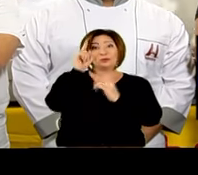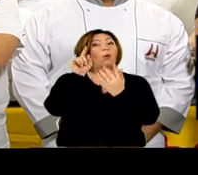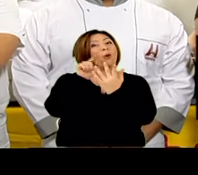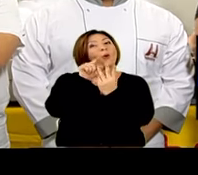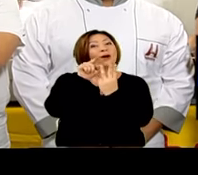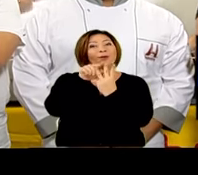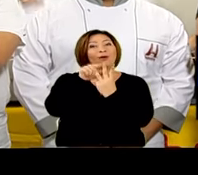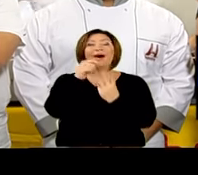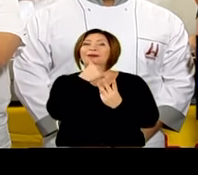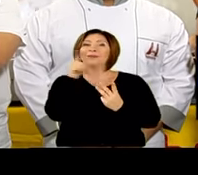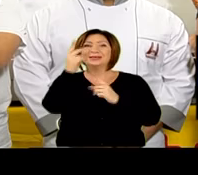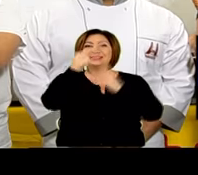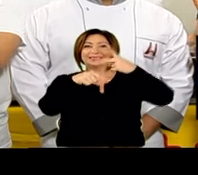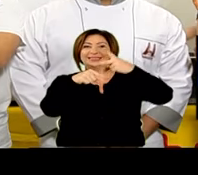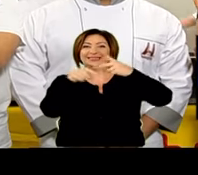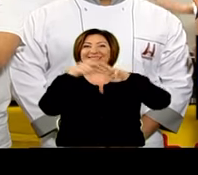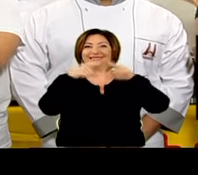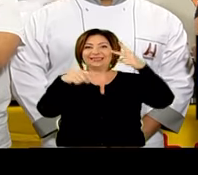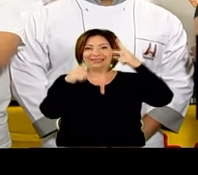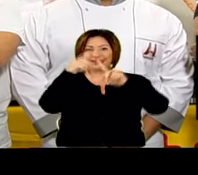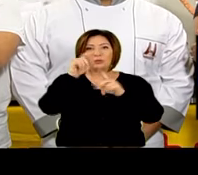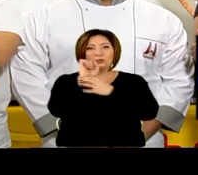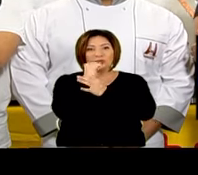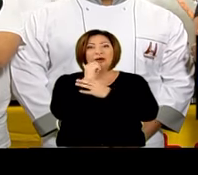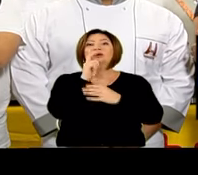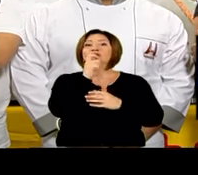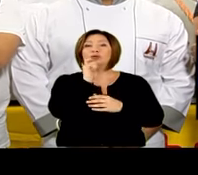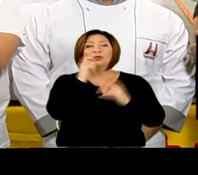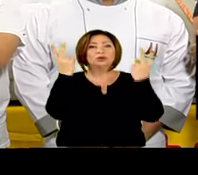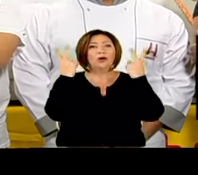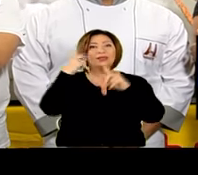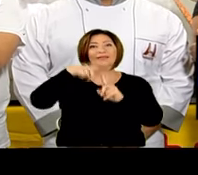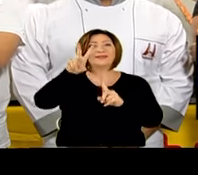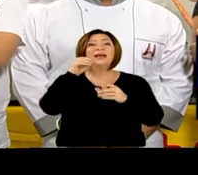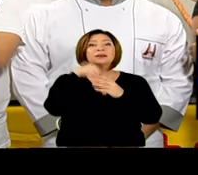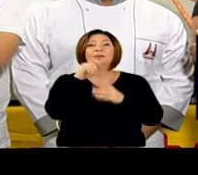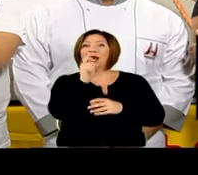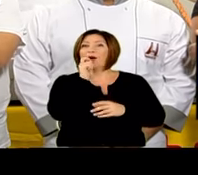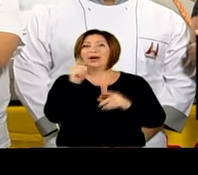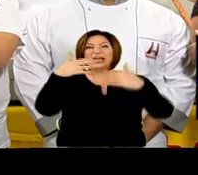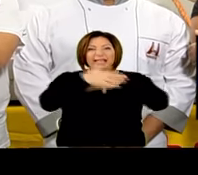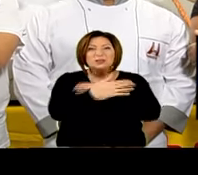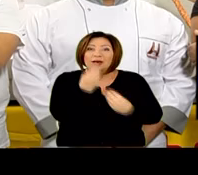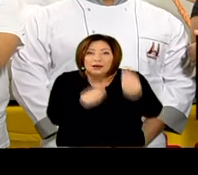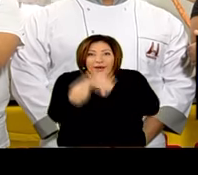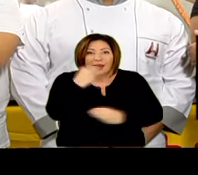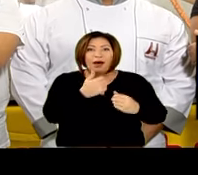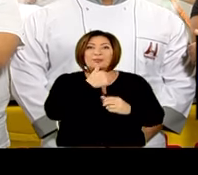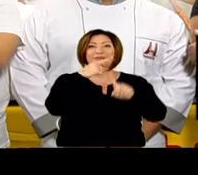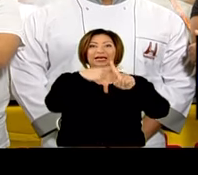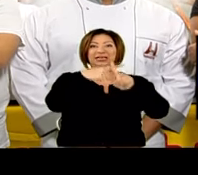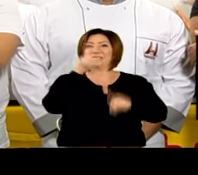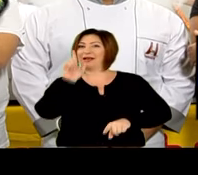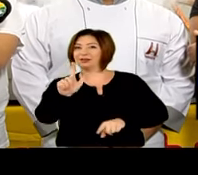Usta, diğerleri elinde Show TV mikrofonu tutan gece yiyen adam X'ler,